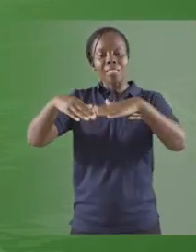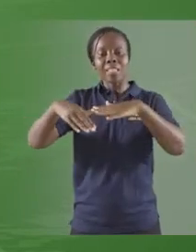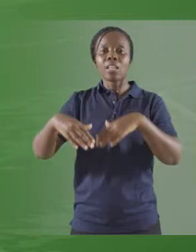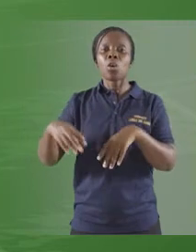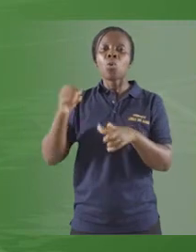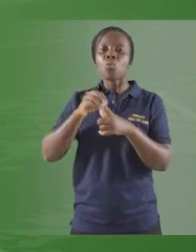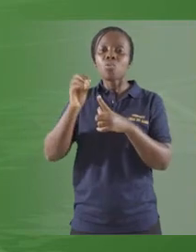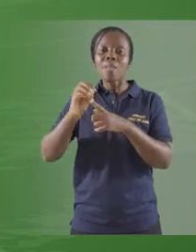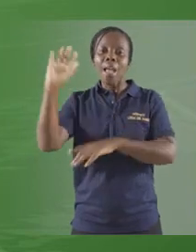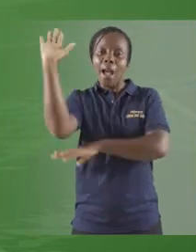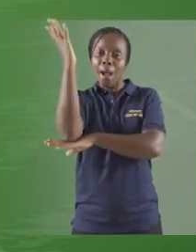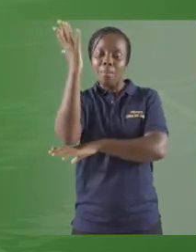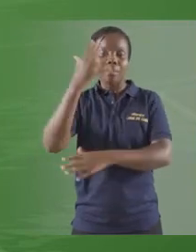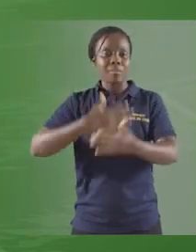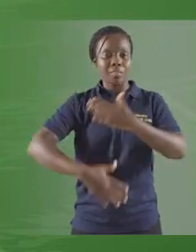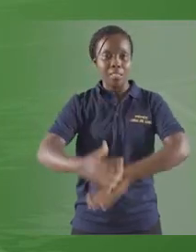arbre généalogique.